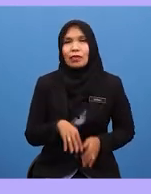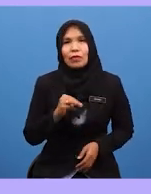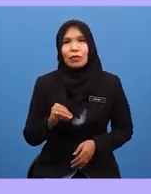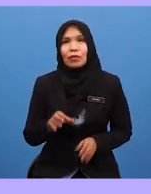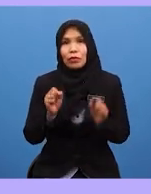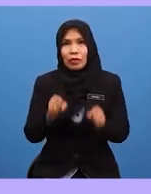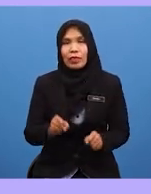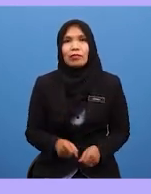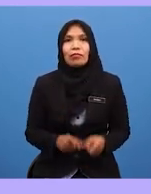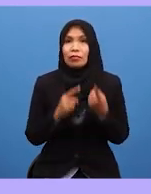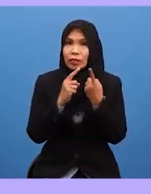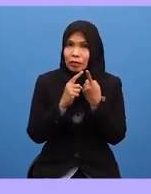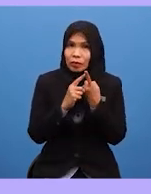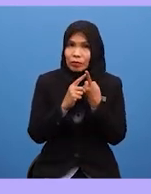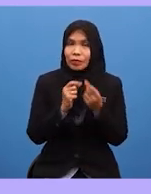pertama,